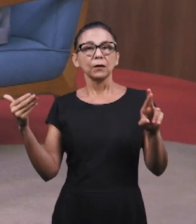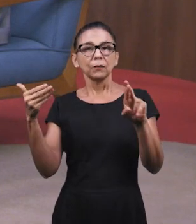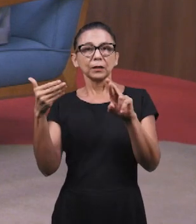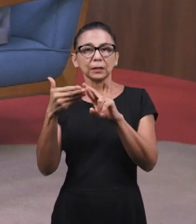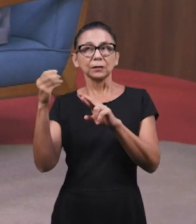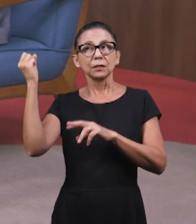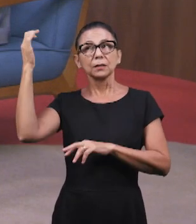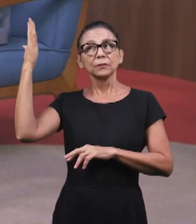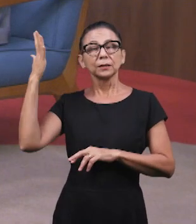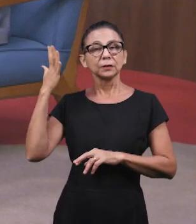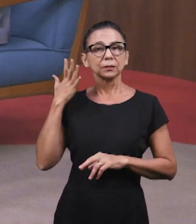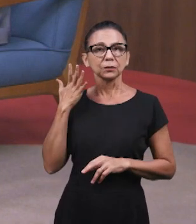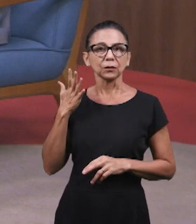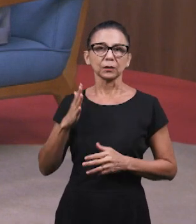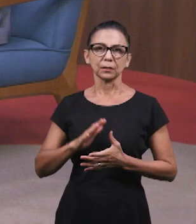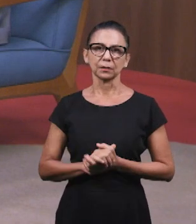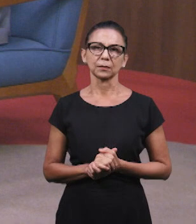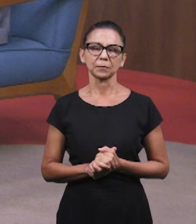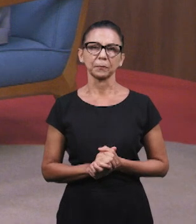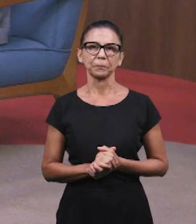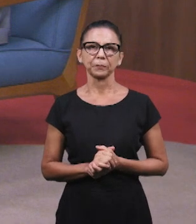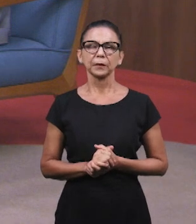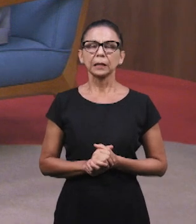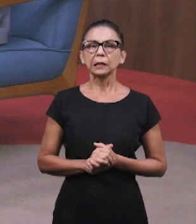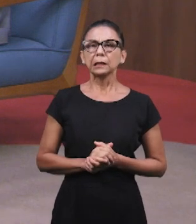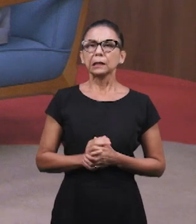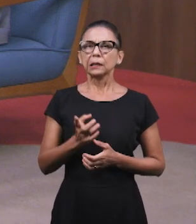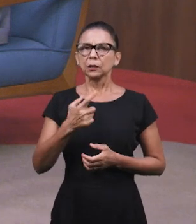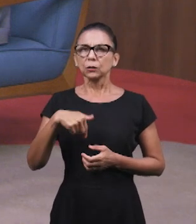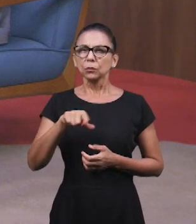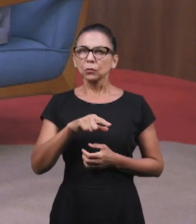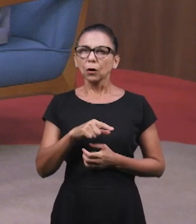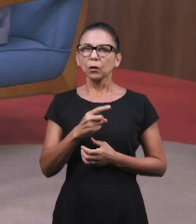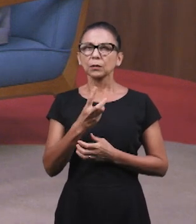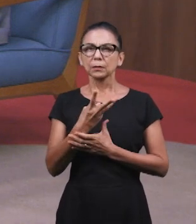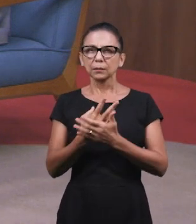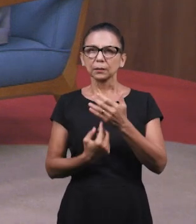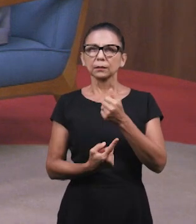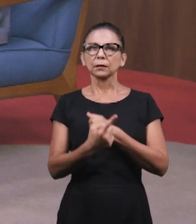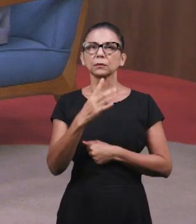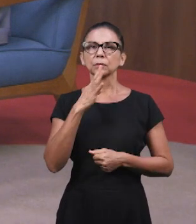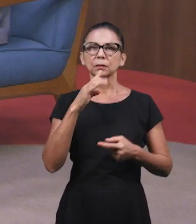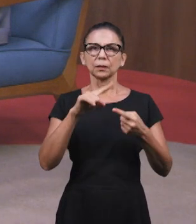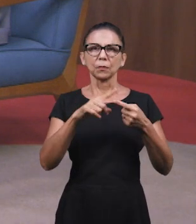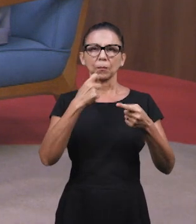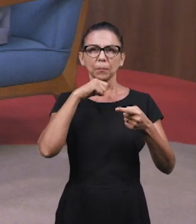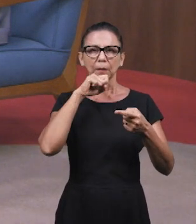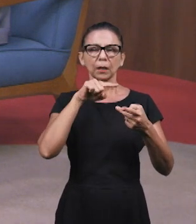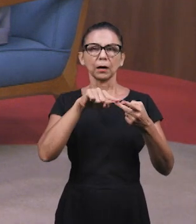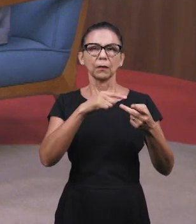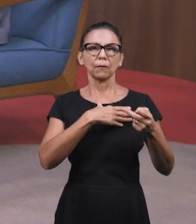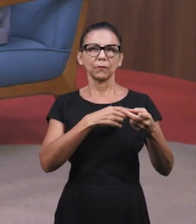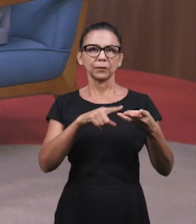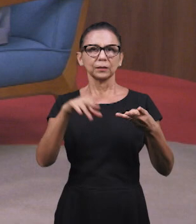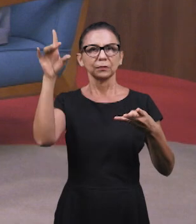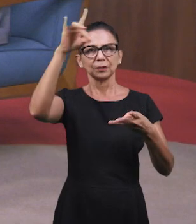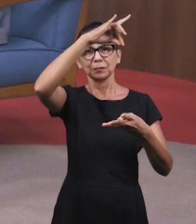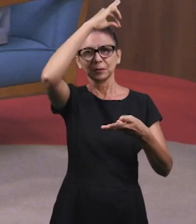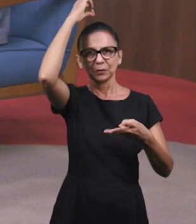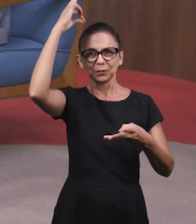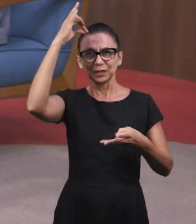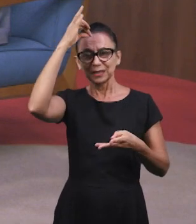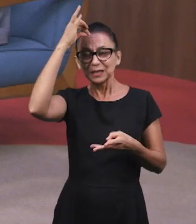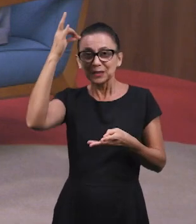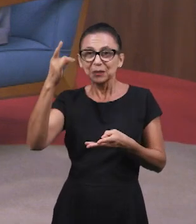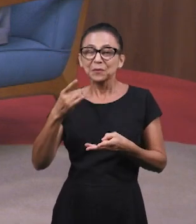le Fils et le Saint-Esprit, et les richesses de la gloire de ce mystère, plus nous allons aimer la vie éternelle, le